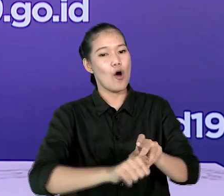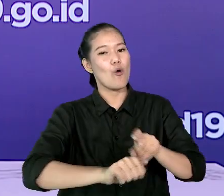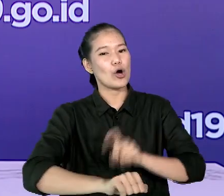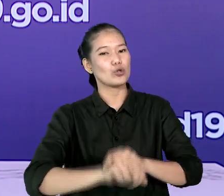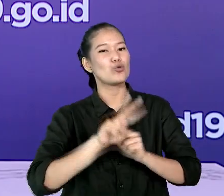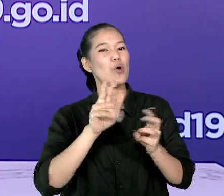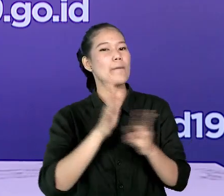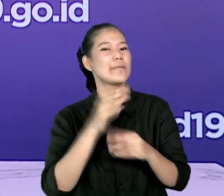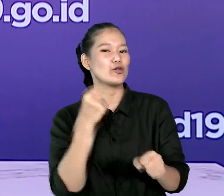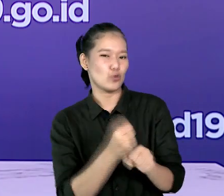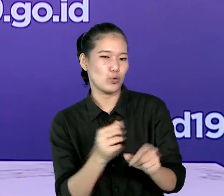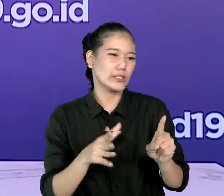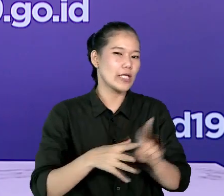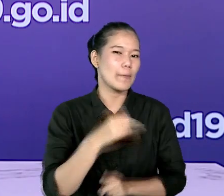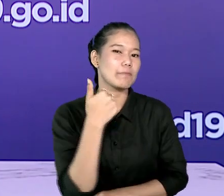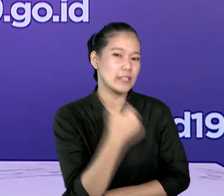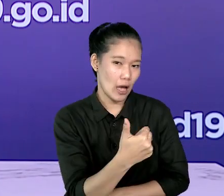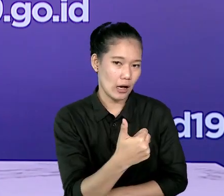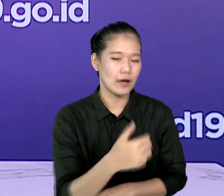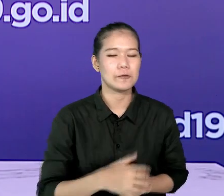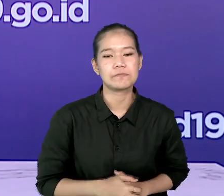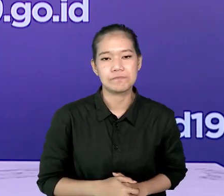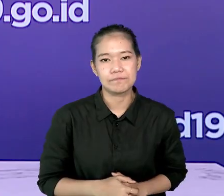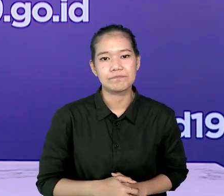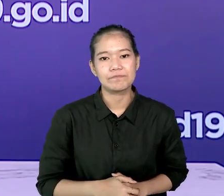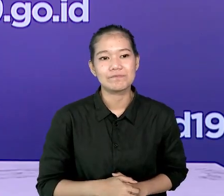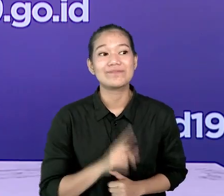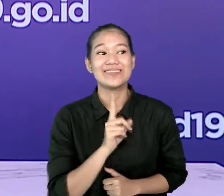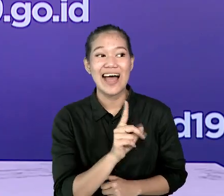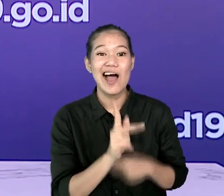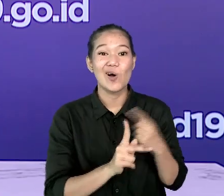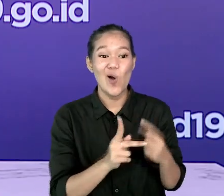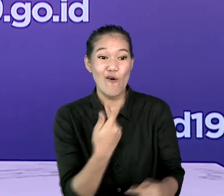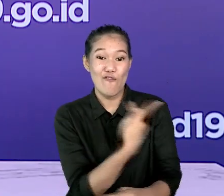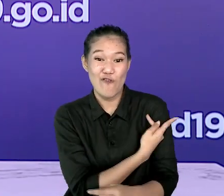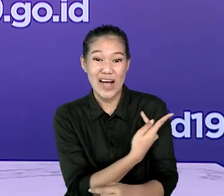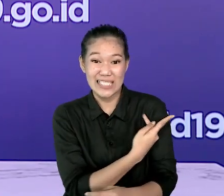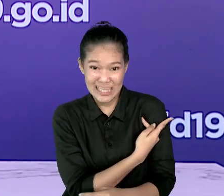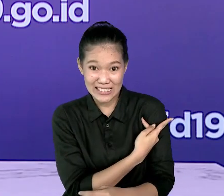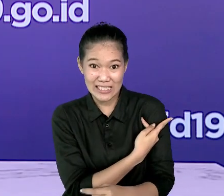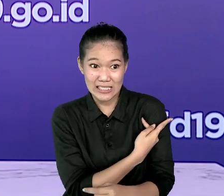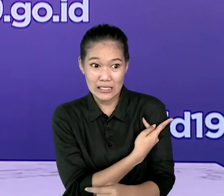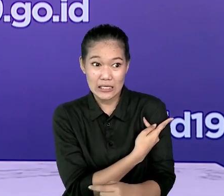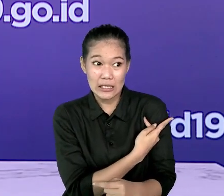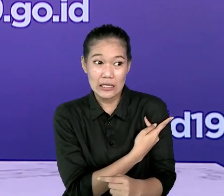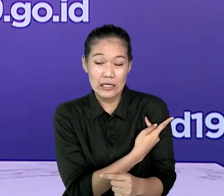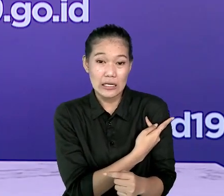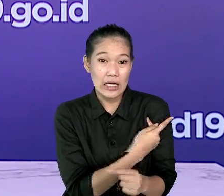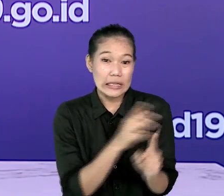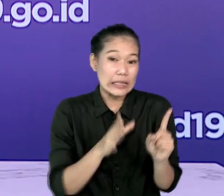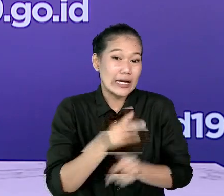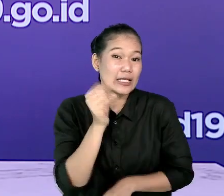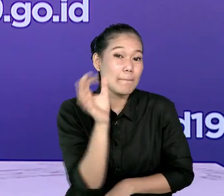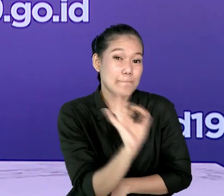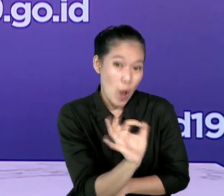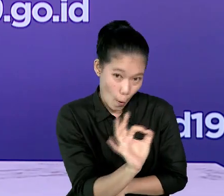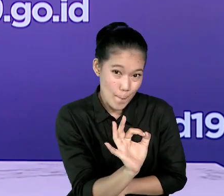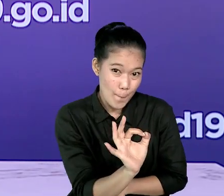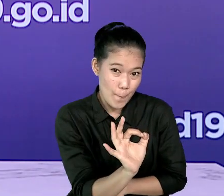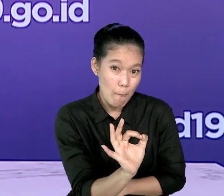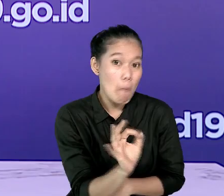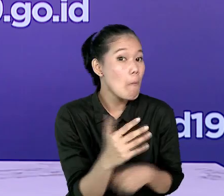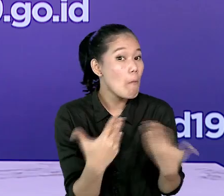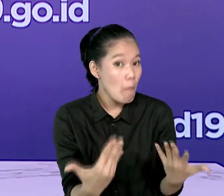2 minggu untuk mengejar target capaian vaksinasi. Jika indikator vaksinasi masih belum penuhi target atau hanya dosis pertama yang penuhi